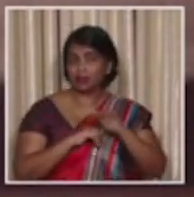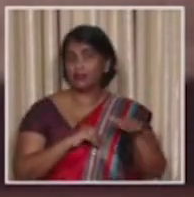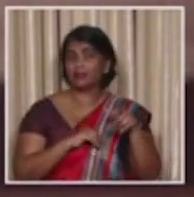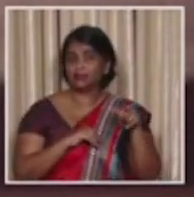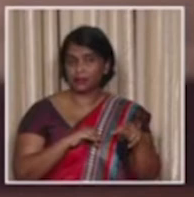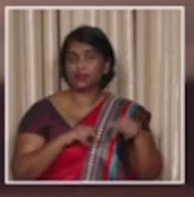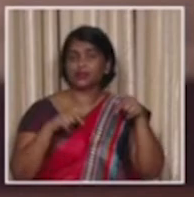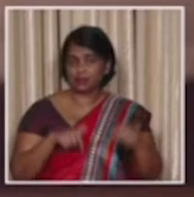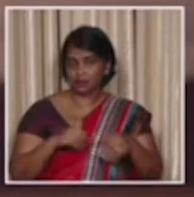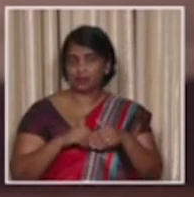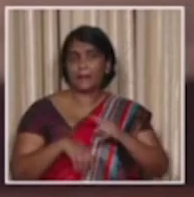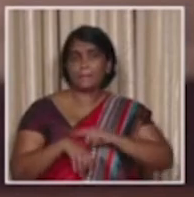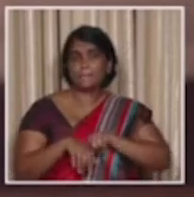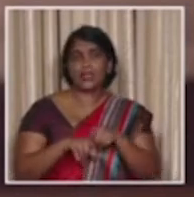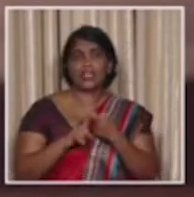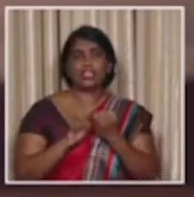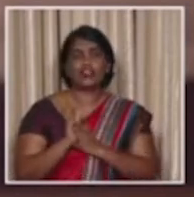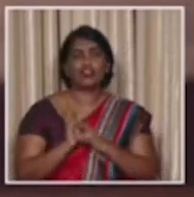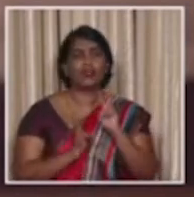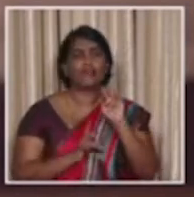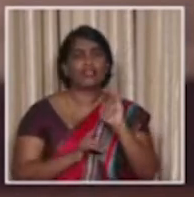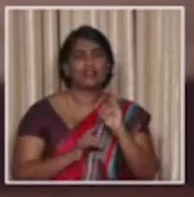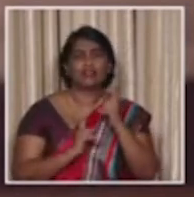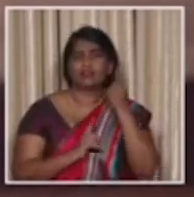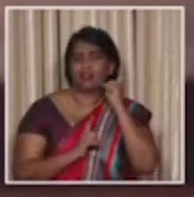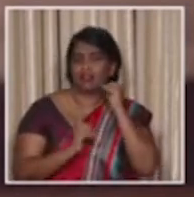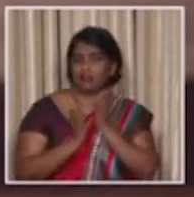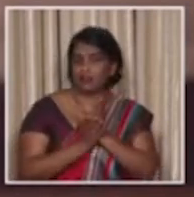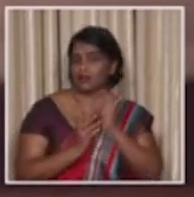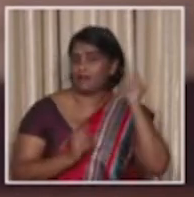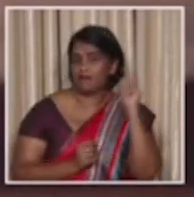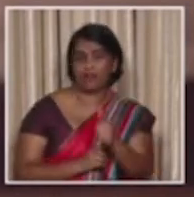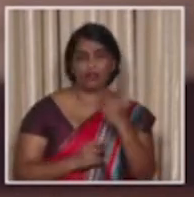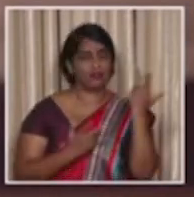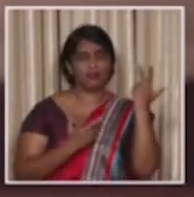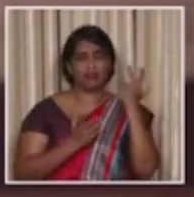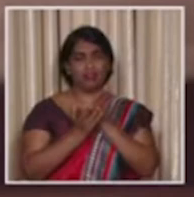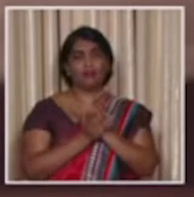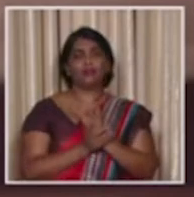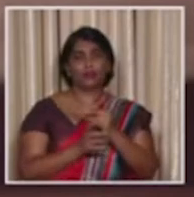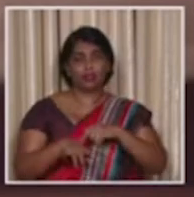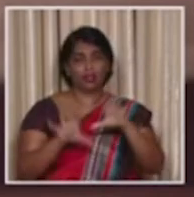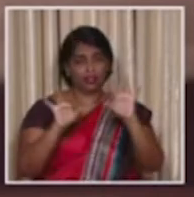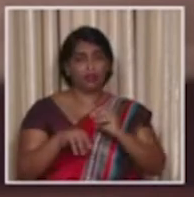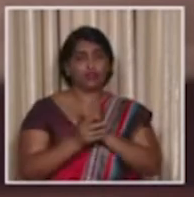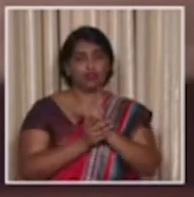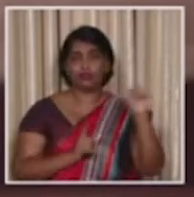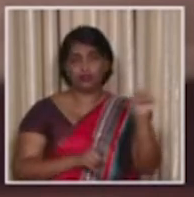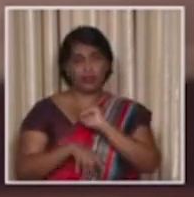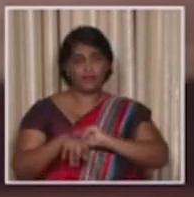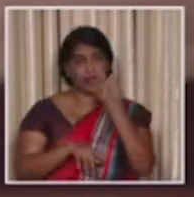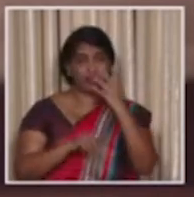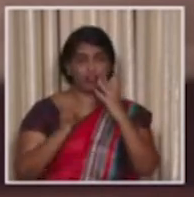ප්‍රදේශයේ අද මේ වන විට පැයට කිලෝමීටර් 26ක තමයි මේ දුම්රිය ගමන් කරන. ඔබතුමා කිව්වා දැන් හැම විනාඩියකටම විනාඩි 4කට දුම්රියක් මේක